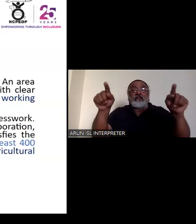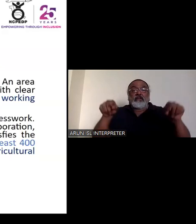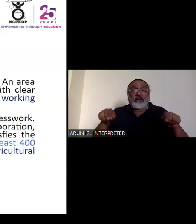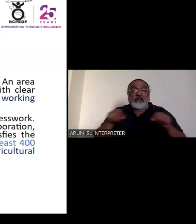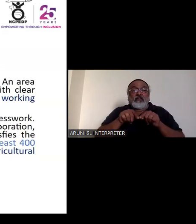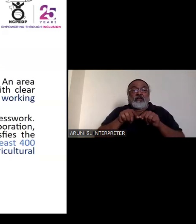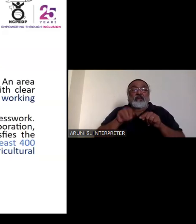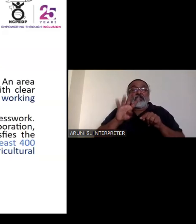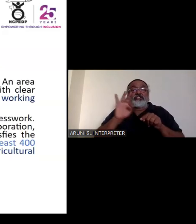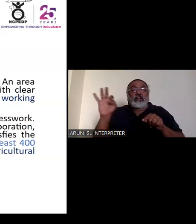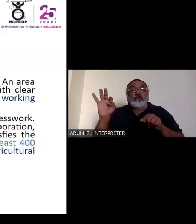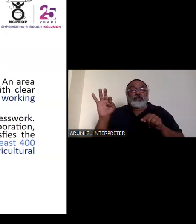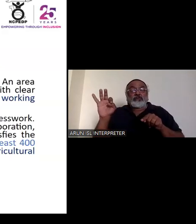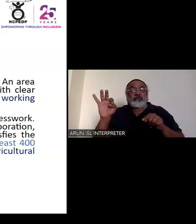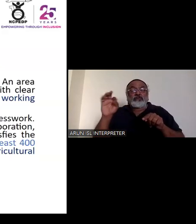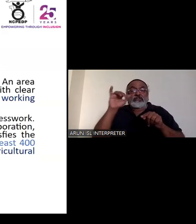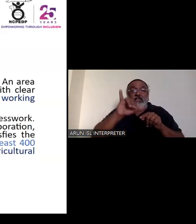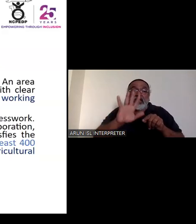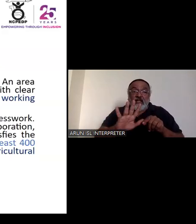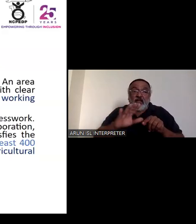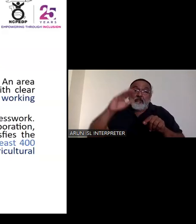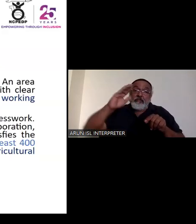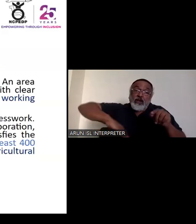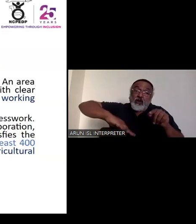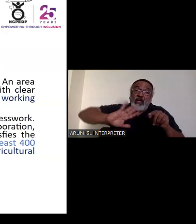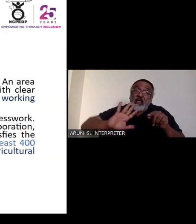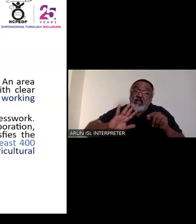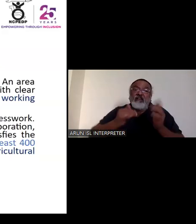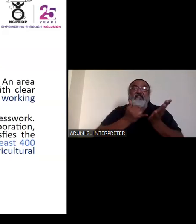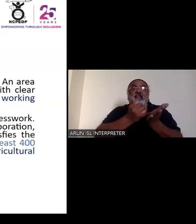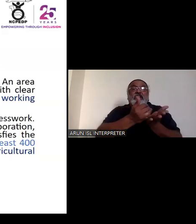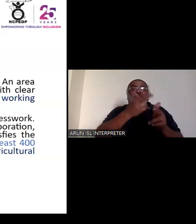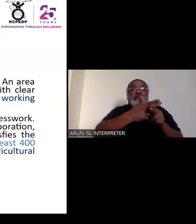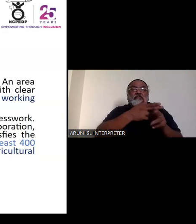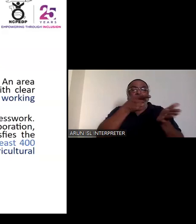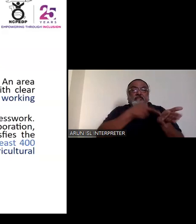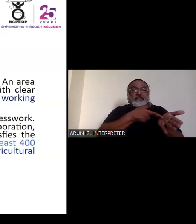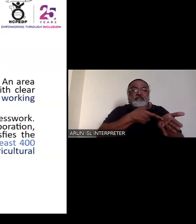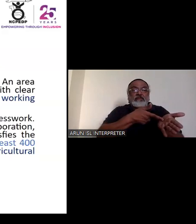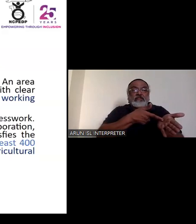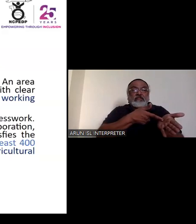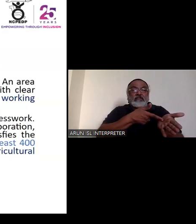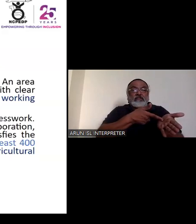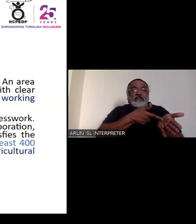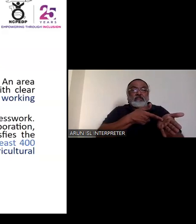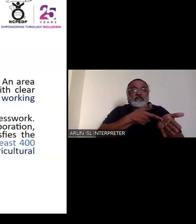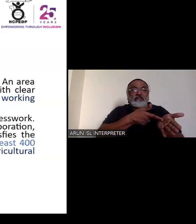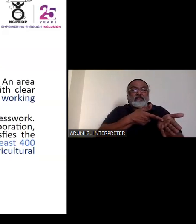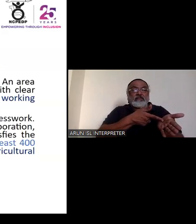kilometer. 400 log per square kilometer se agar kam density hai, to us area ko hum rural bolenge.